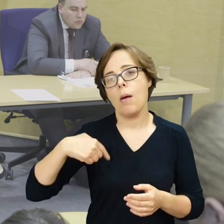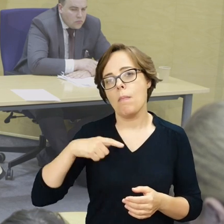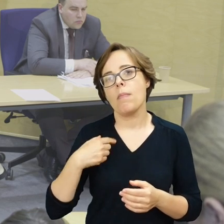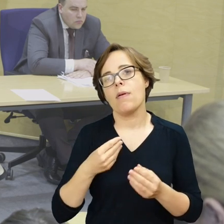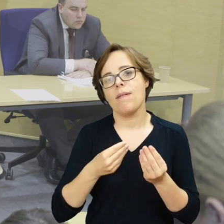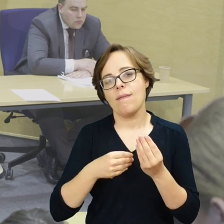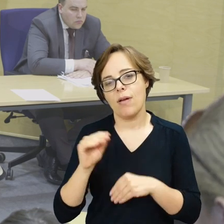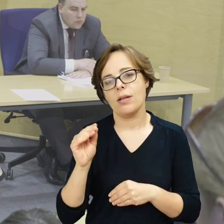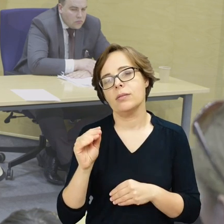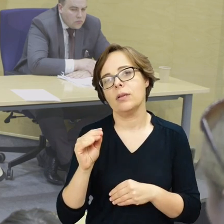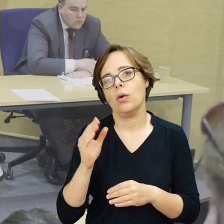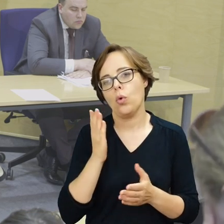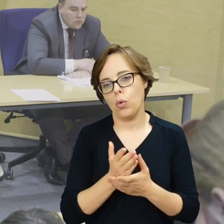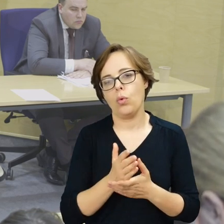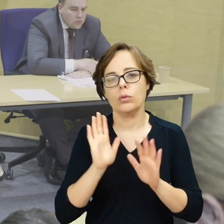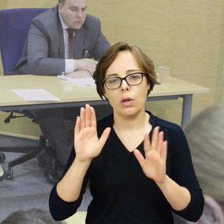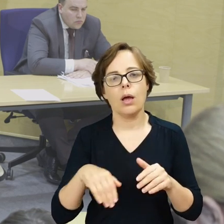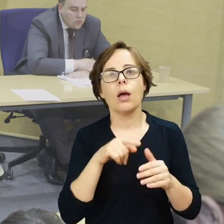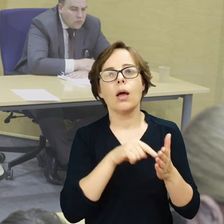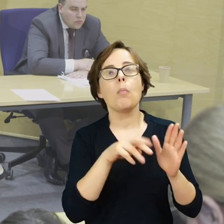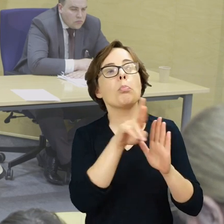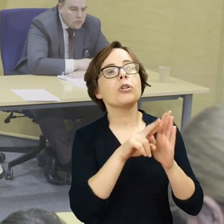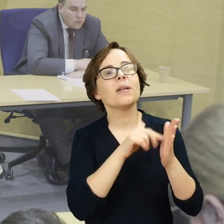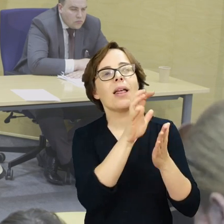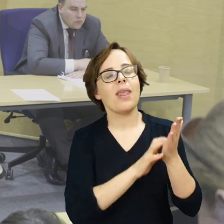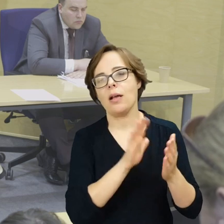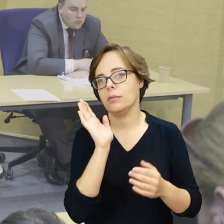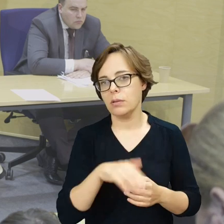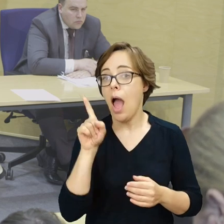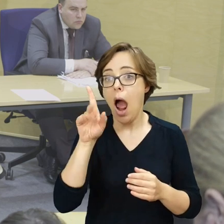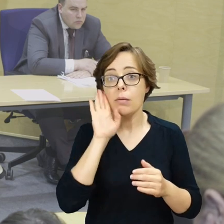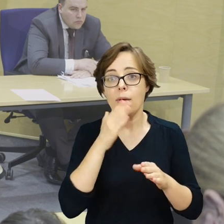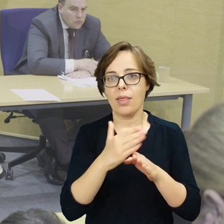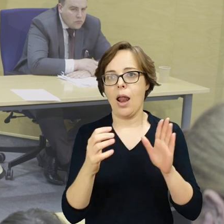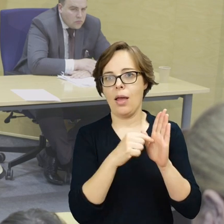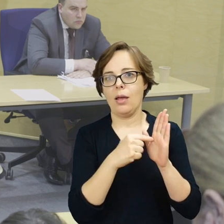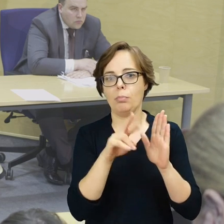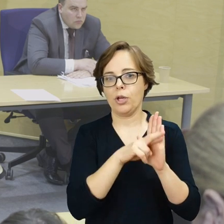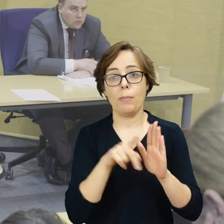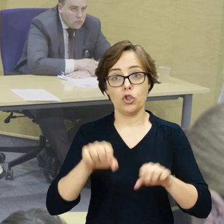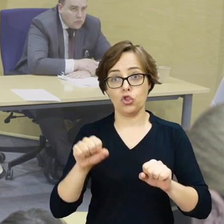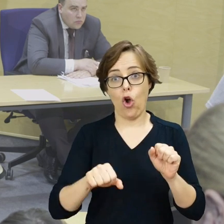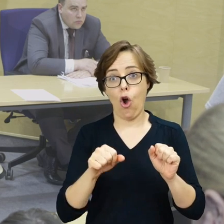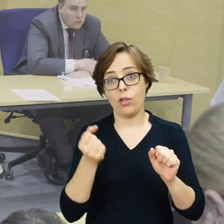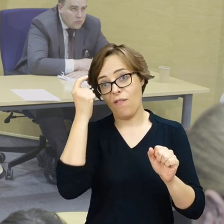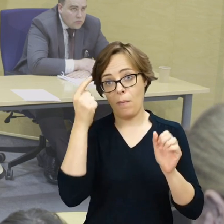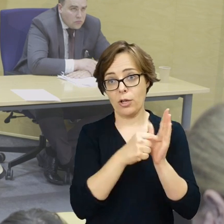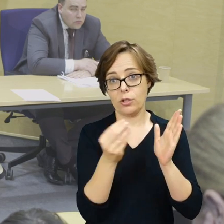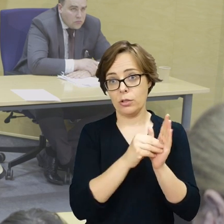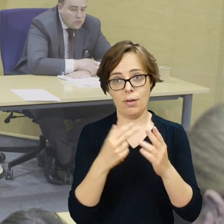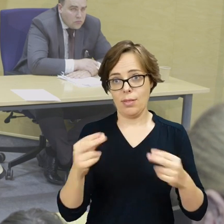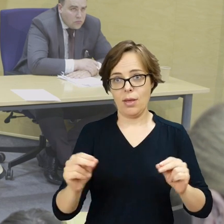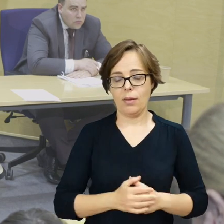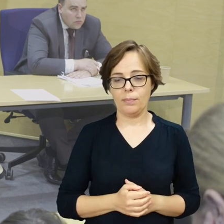sztywne odejście od tekstualnego znaczenia przepisu, ale to ciągle jest przepis. To nie sąd go tworzy. No, oczywiście